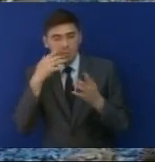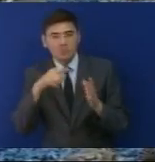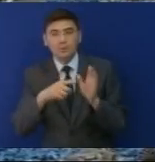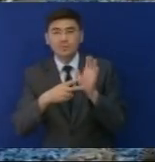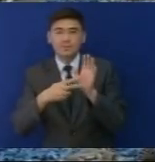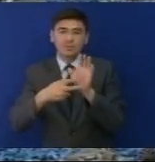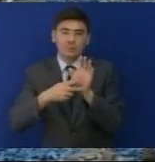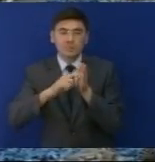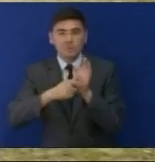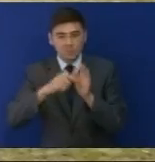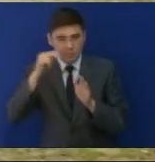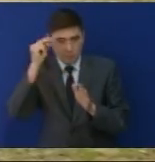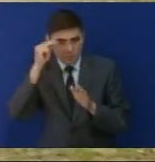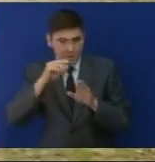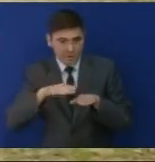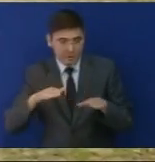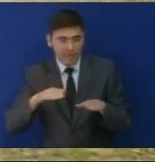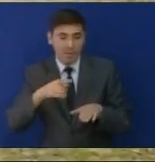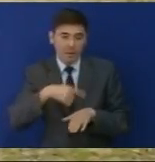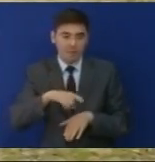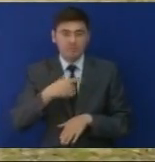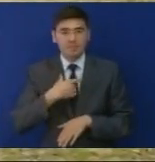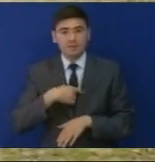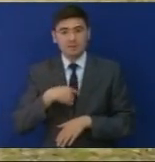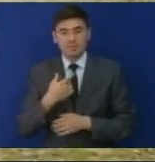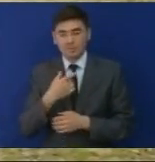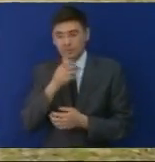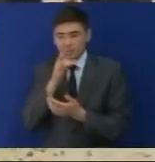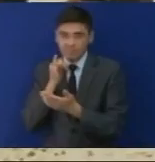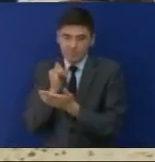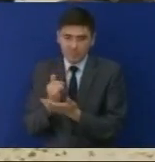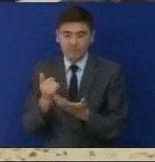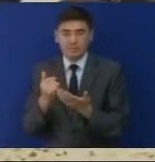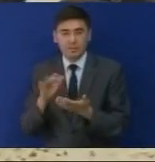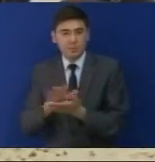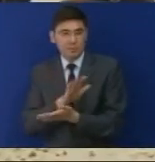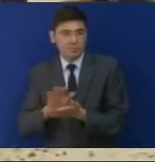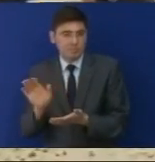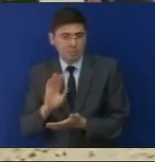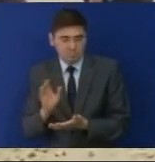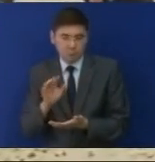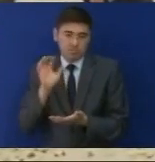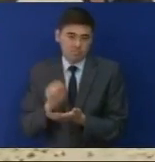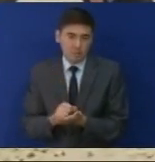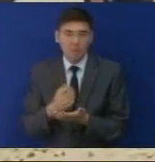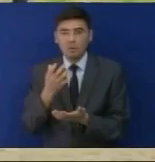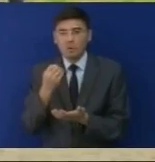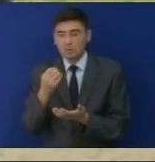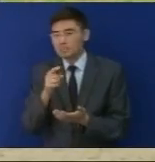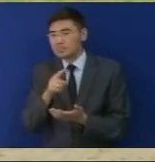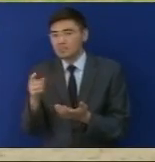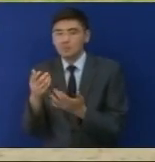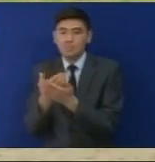7-8 классов. Они не только с пользой и интересно проводят время, но и ознакомливаются со студенческой жизнью. Всего в этом году за летний период отдыхом